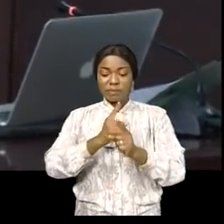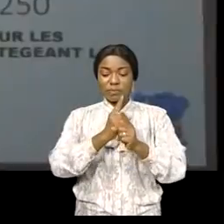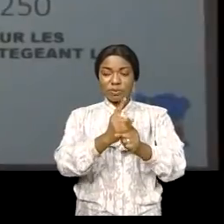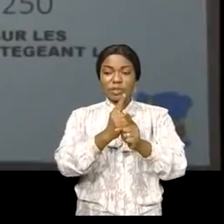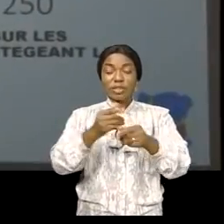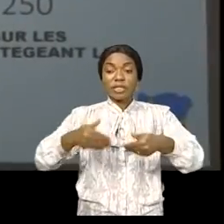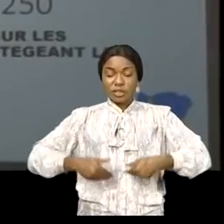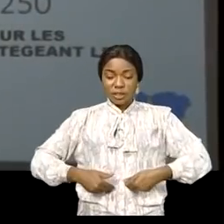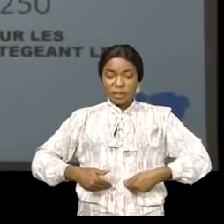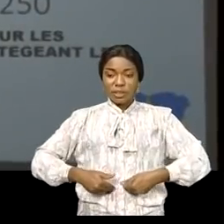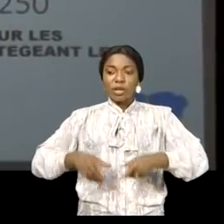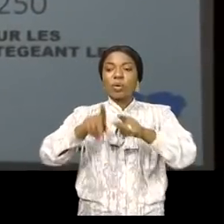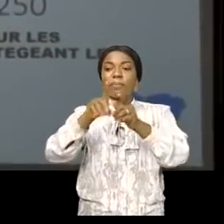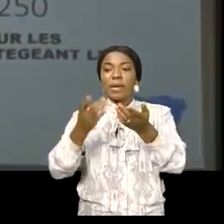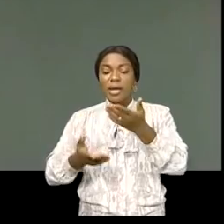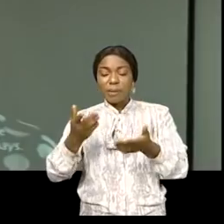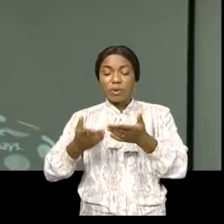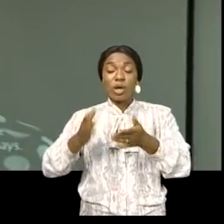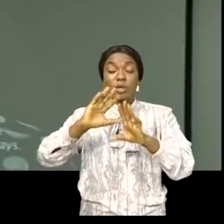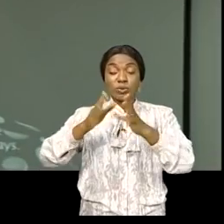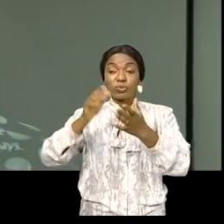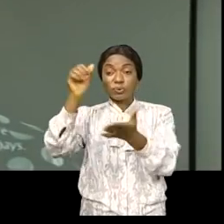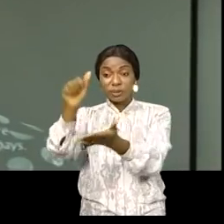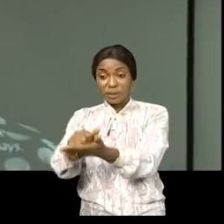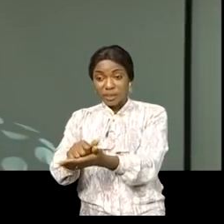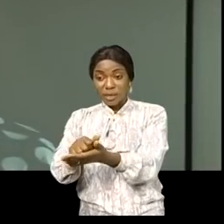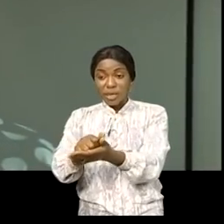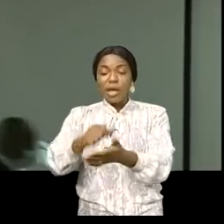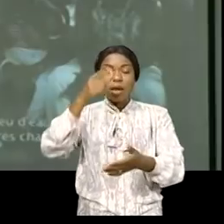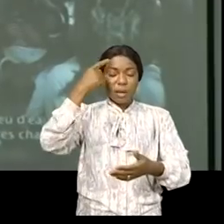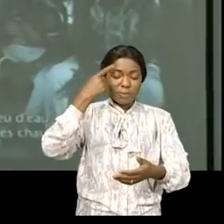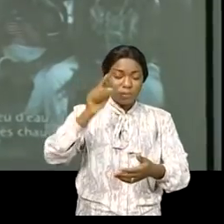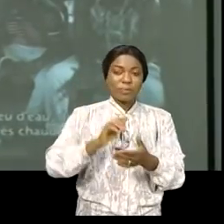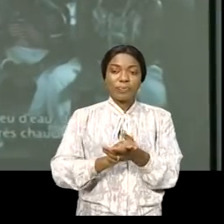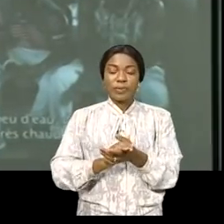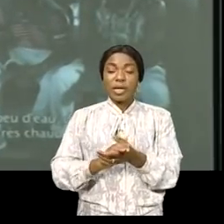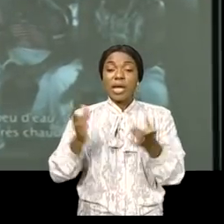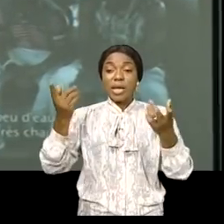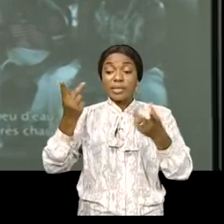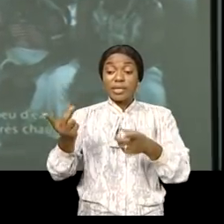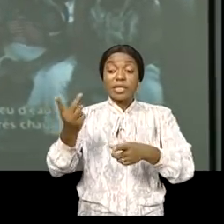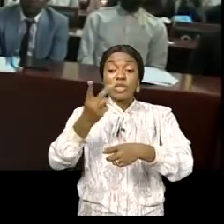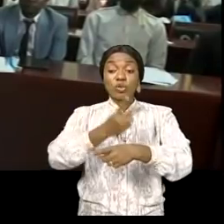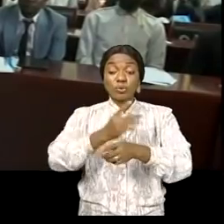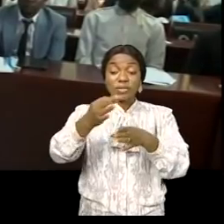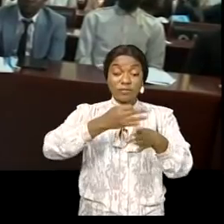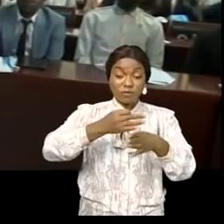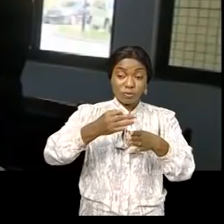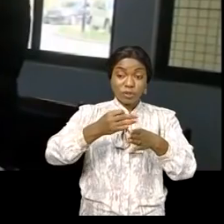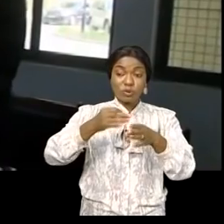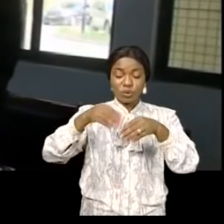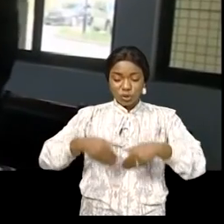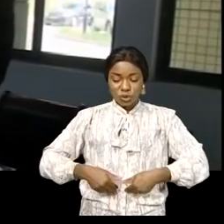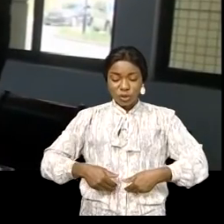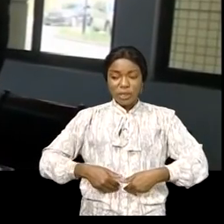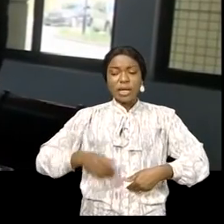la jeunesse face aux menaces des conflits et les flots du terrorisme. À l'issue de 2 jours de formation, les jeunes ont soumis